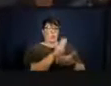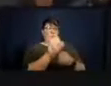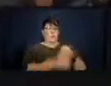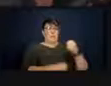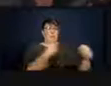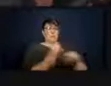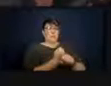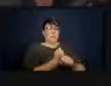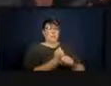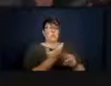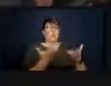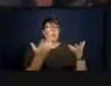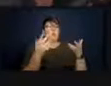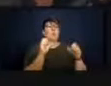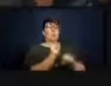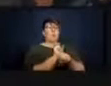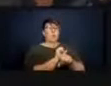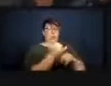السنة